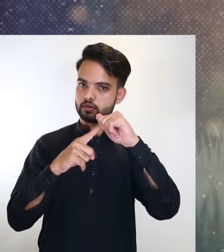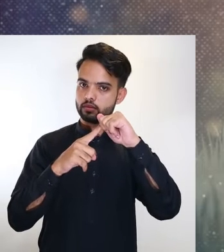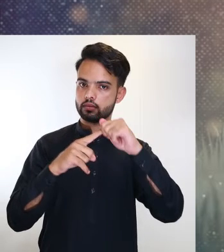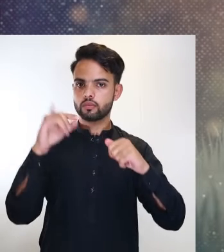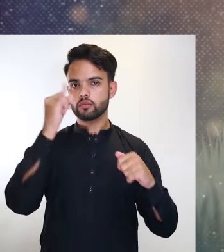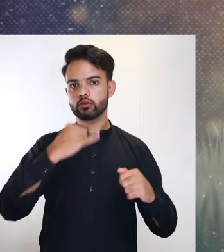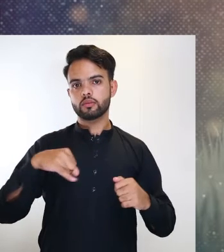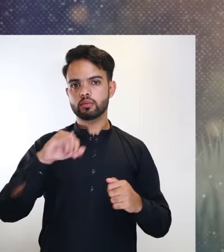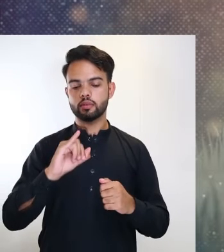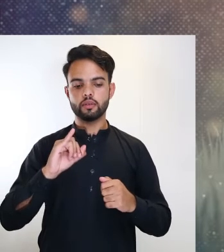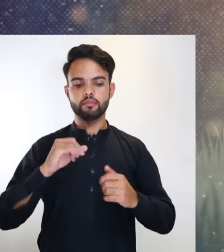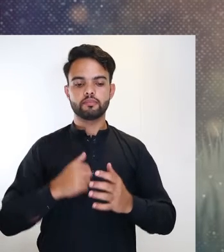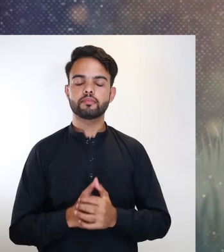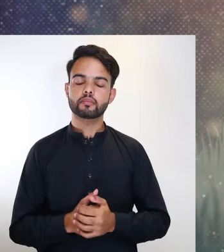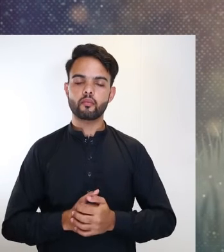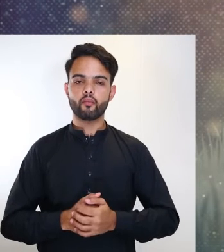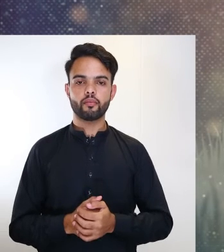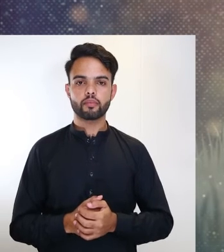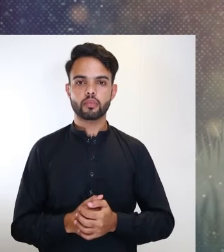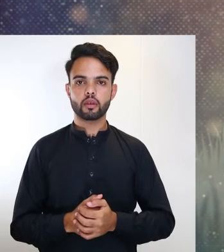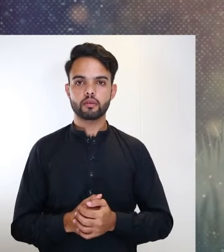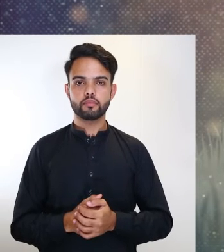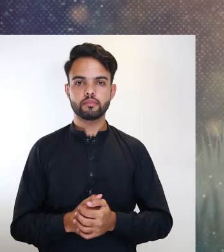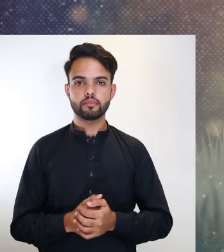जीम, दुरुस्त जवाब है।